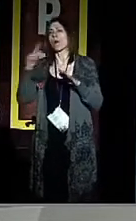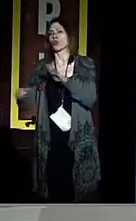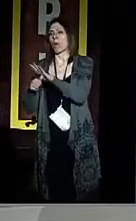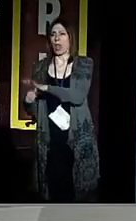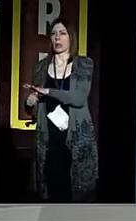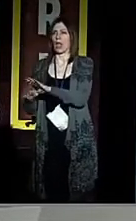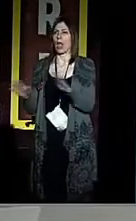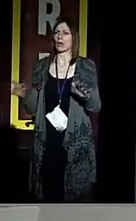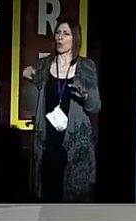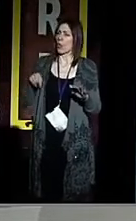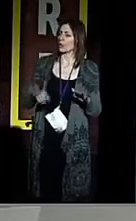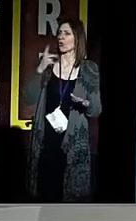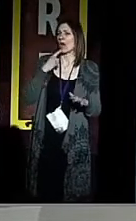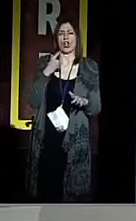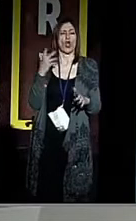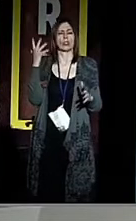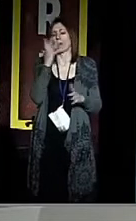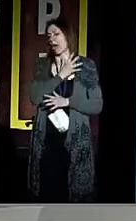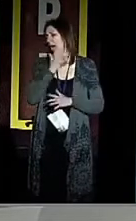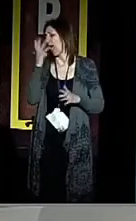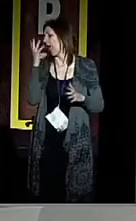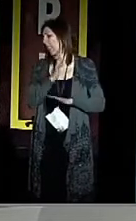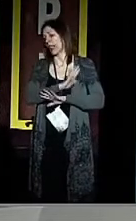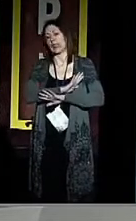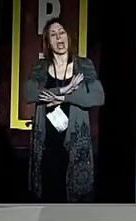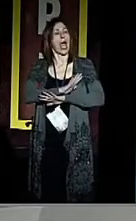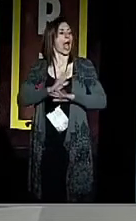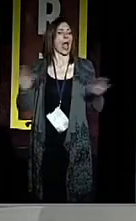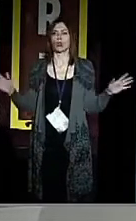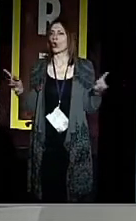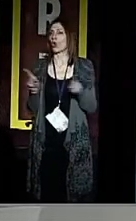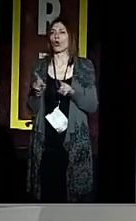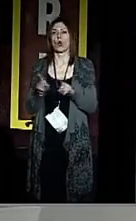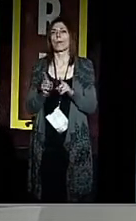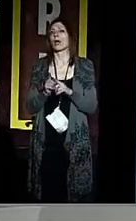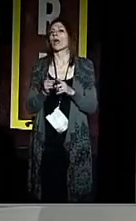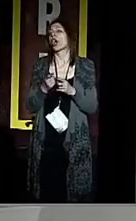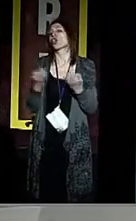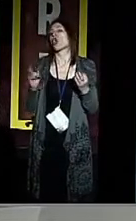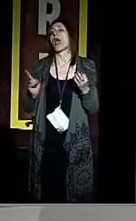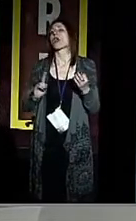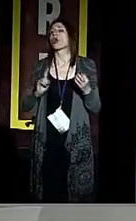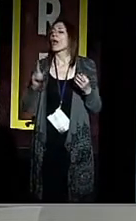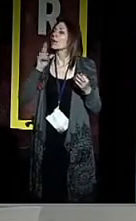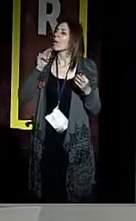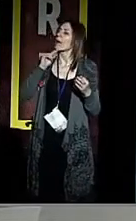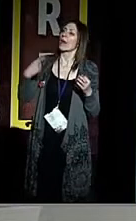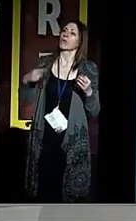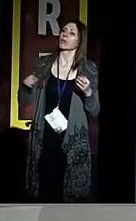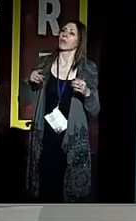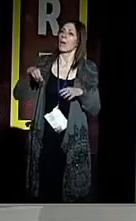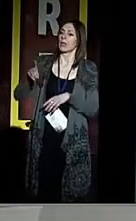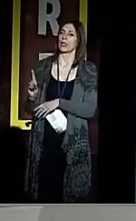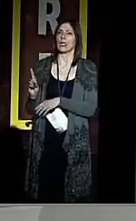modo veramente sbagliato e anche scorretto politicamente di parlare del Partito Democratico.